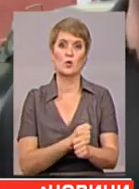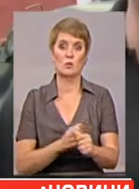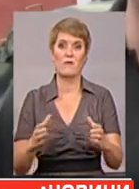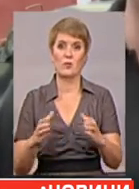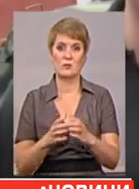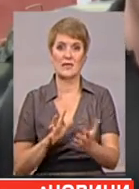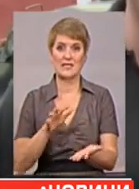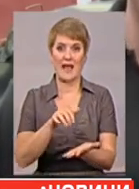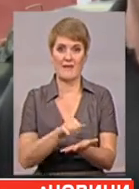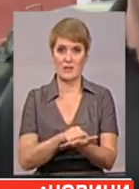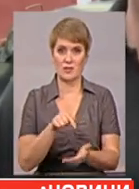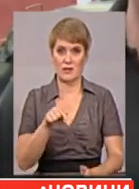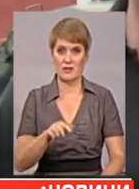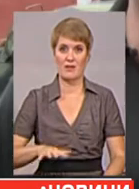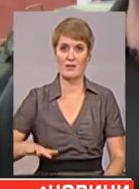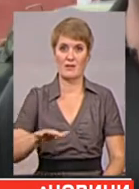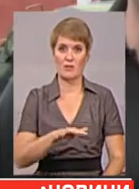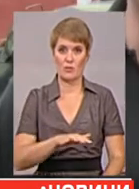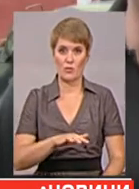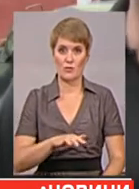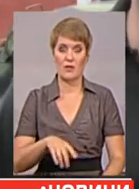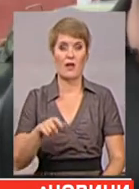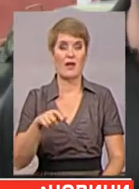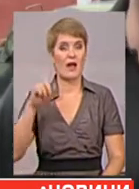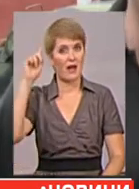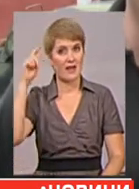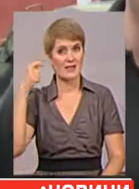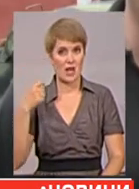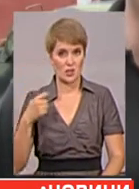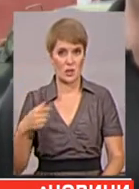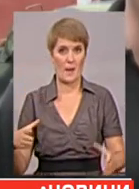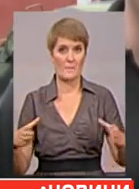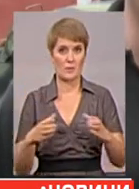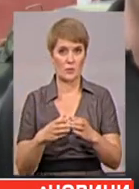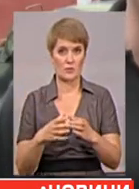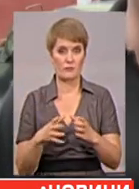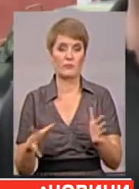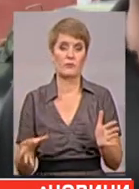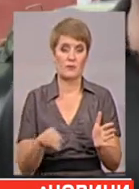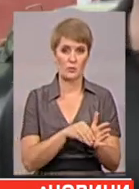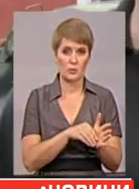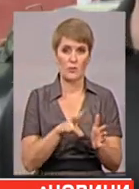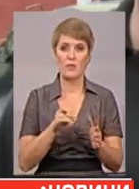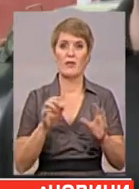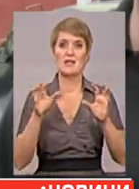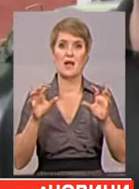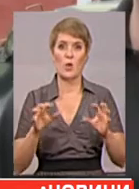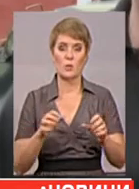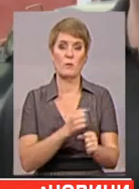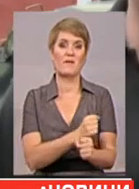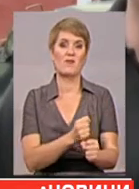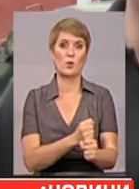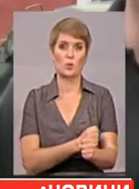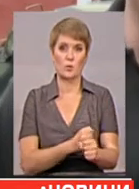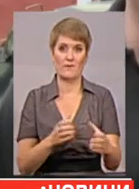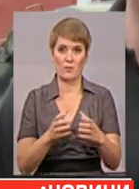захвачена указанная территория, указанное казаческое подразделение примкнуло к незаконным вооруженным формированиям